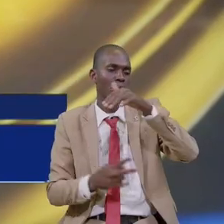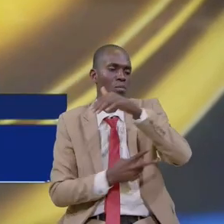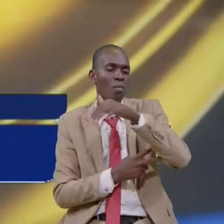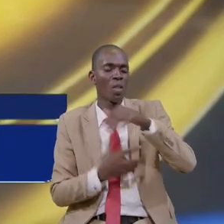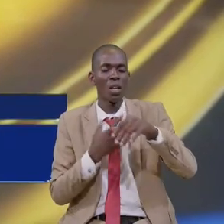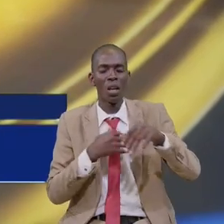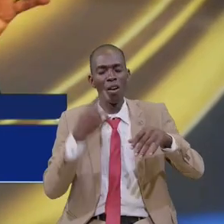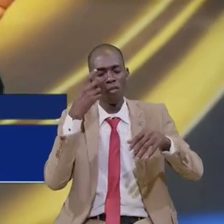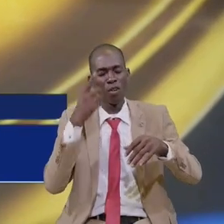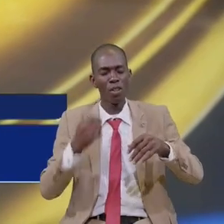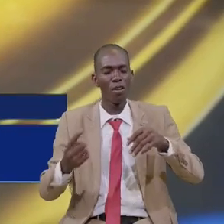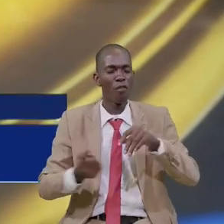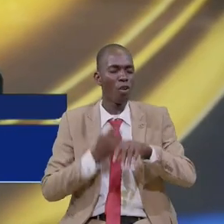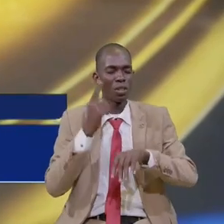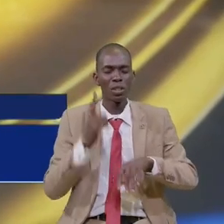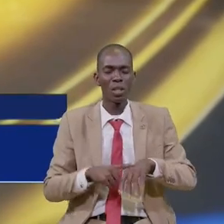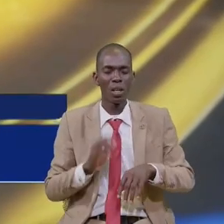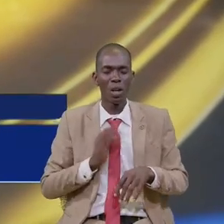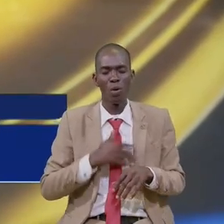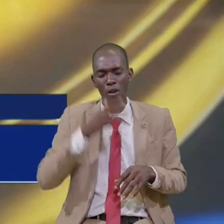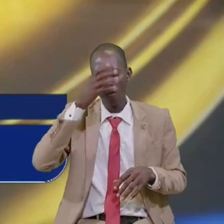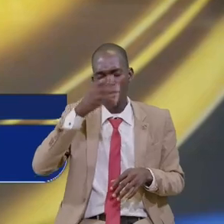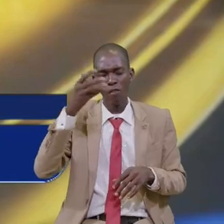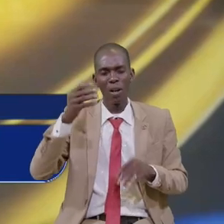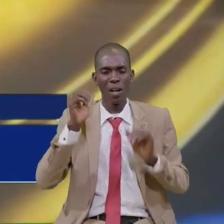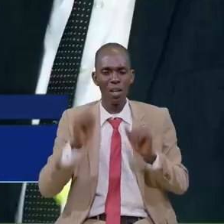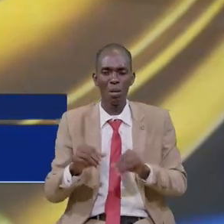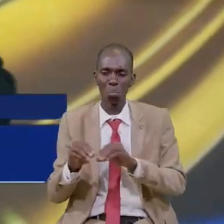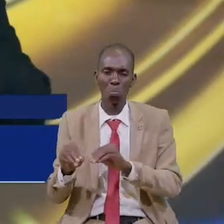aïeux pouvaient maintenant sortir de leur localité